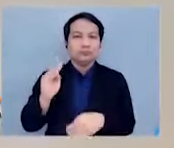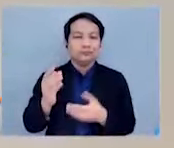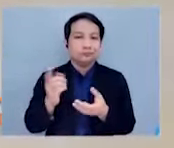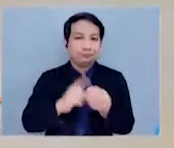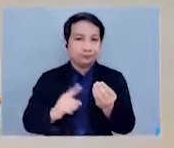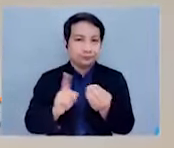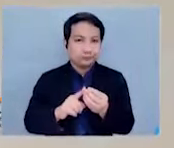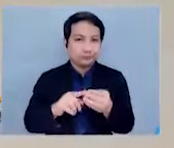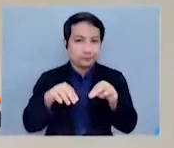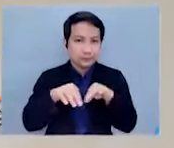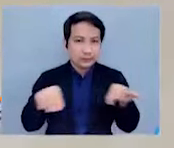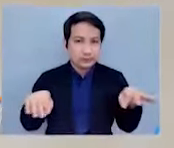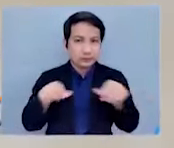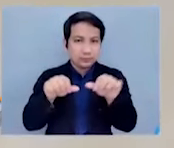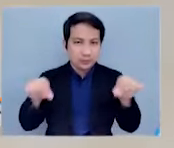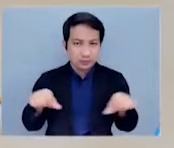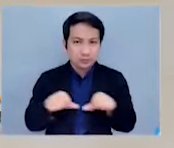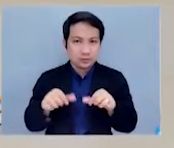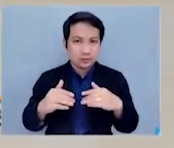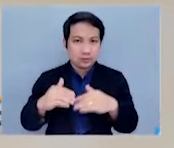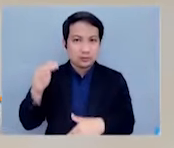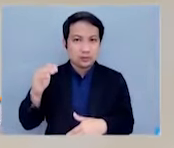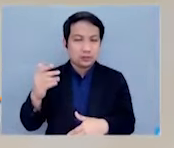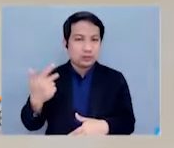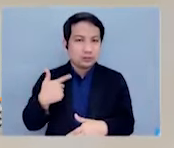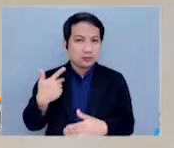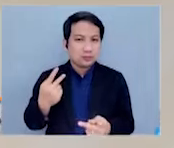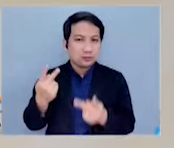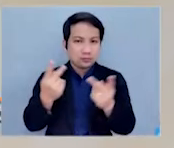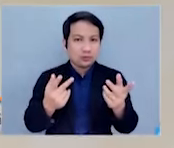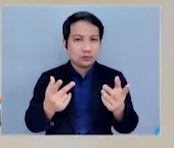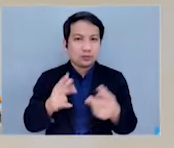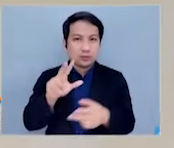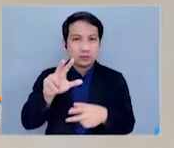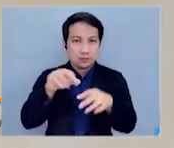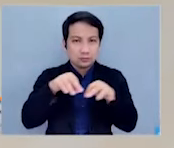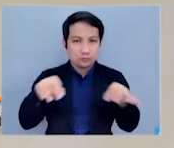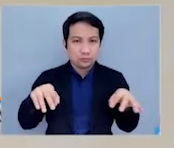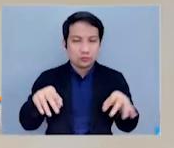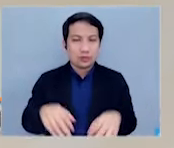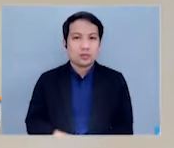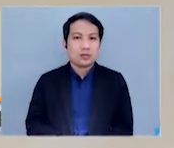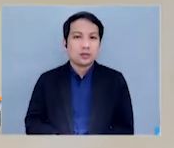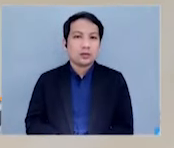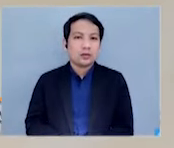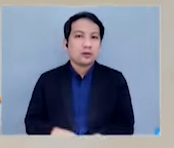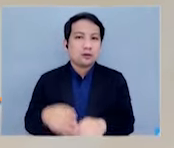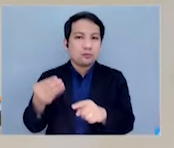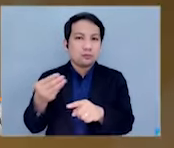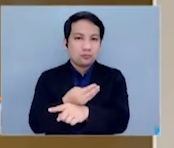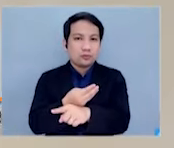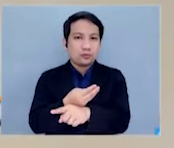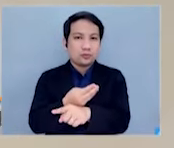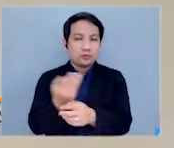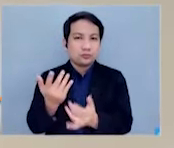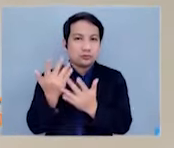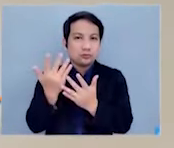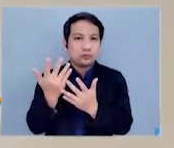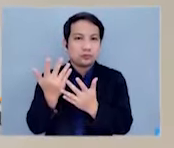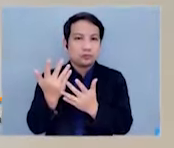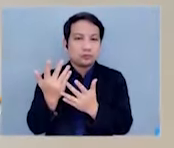yung area. Magiging, ang propose po namin, 3 floors, tapos modern fire station po siya, concrete. Yung